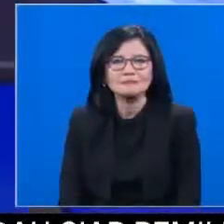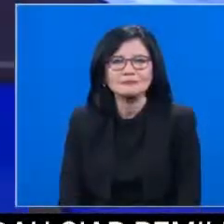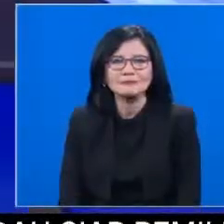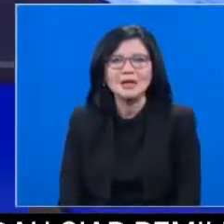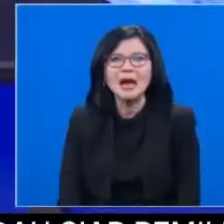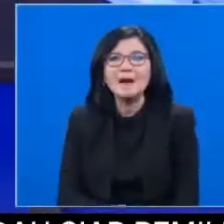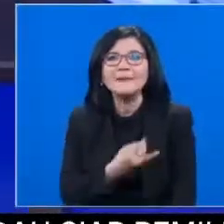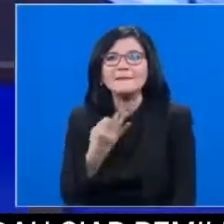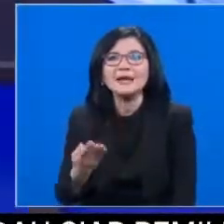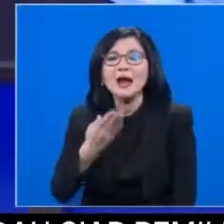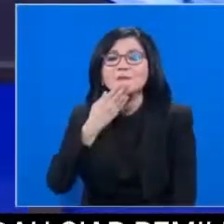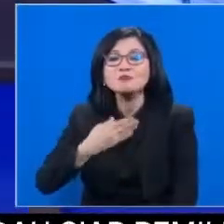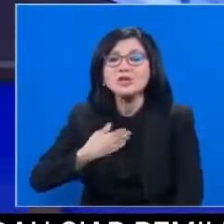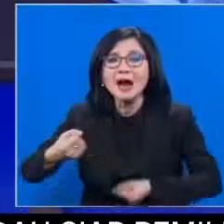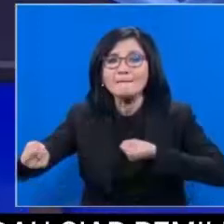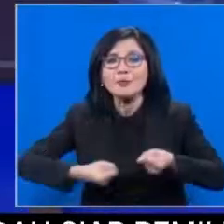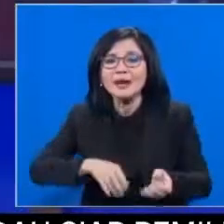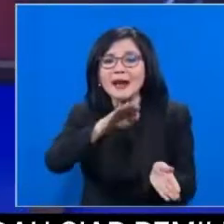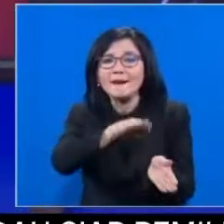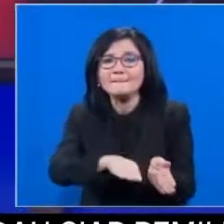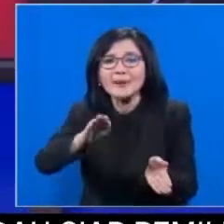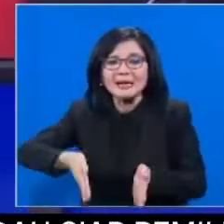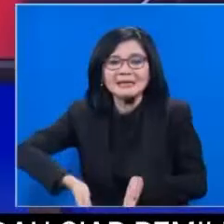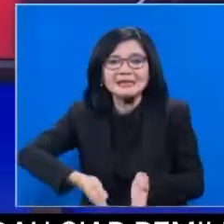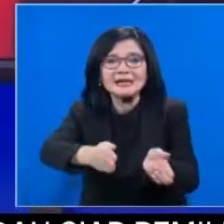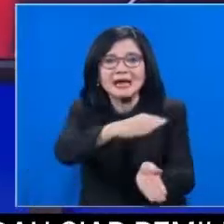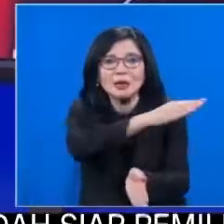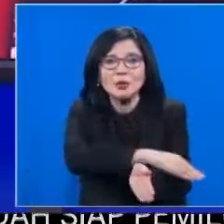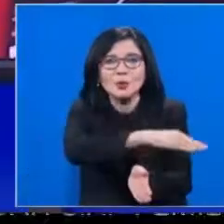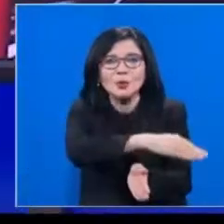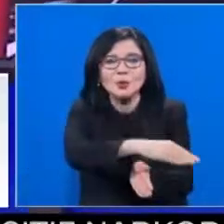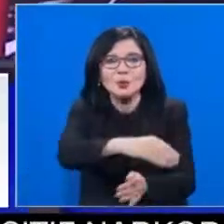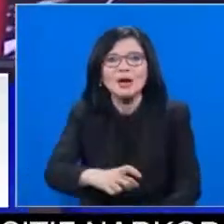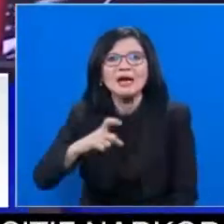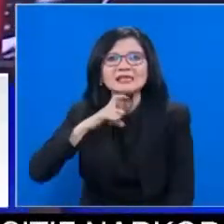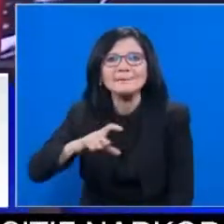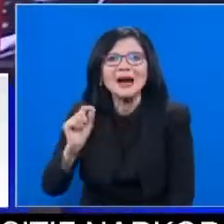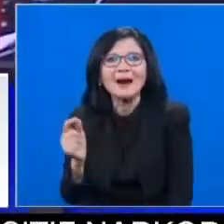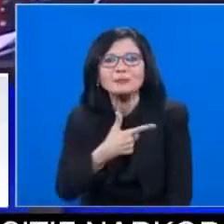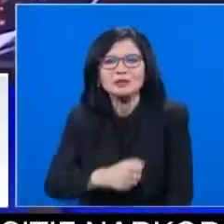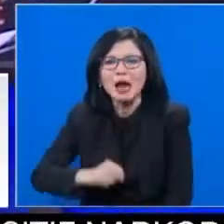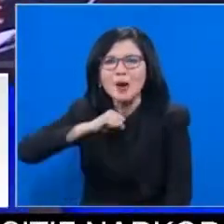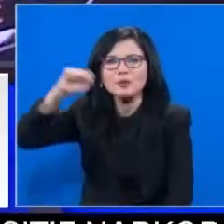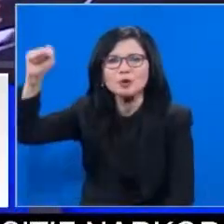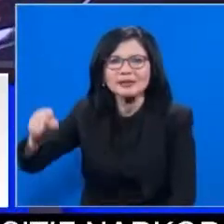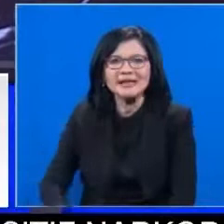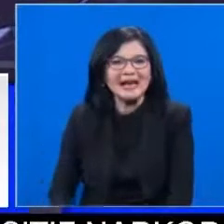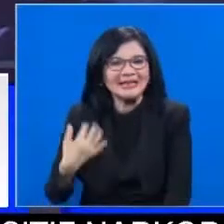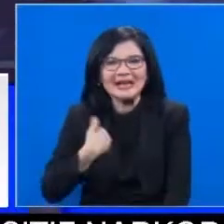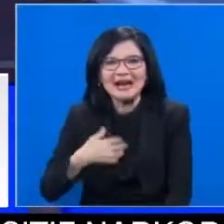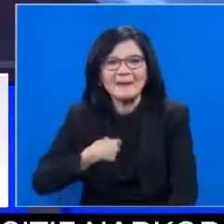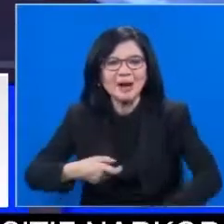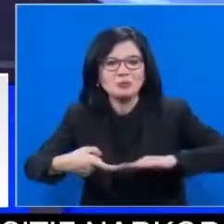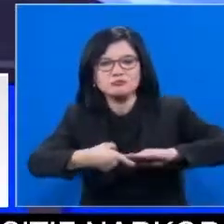Sejumlah pemilik kendaraan yang memarkir mobilnya di bahu jalan di Cempaka Putih, Jakarta Pusat melayangkan protes. Mereka menolak dijatuhi sanksi derek meski